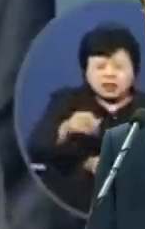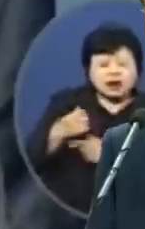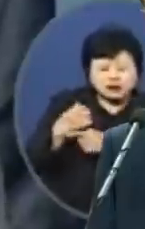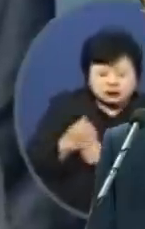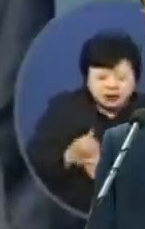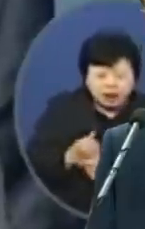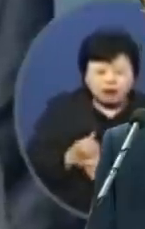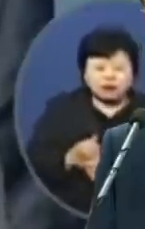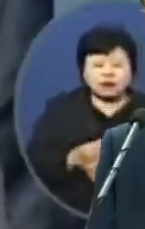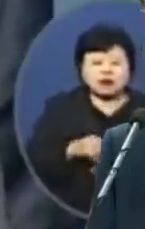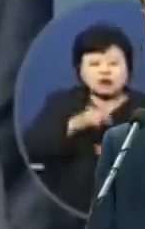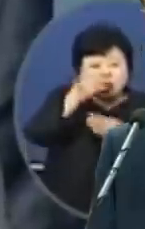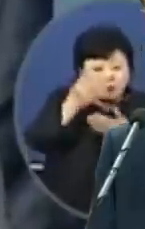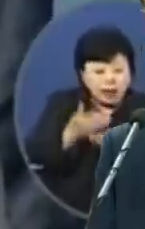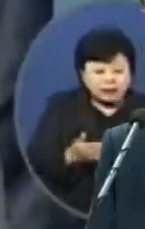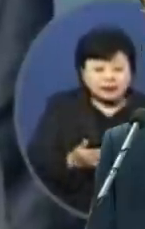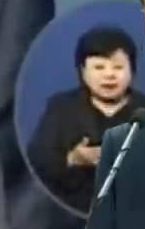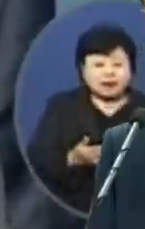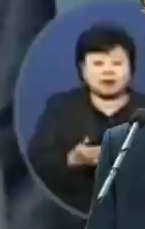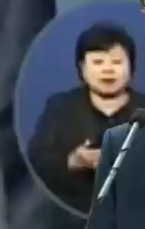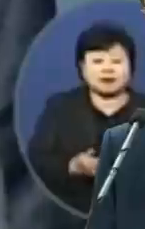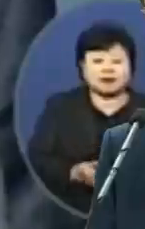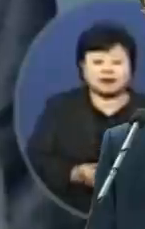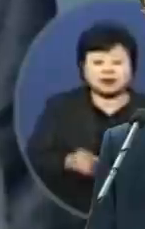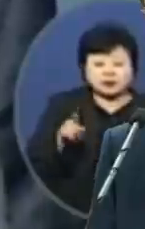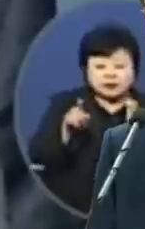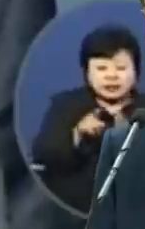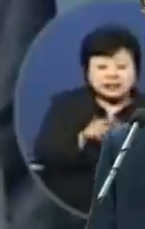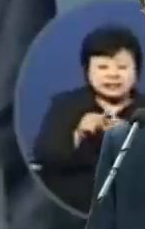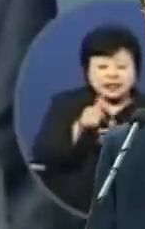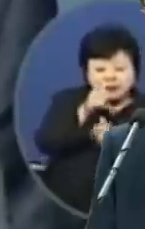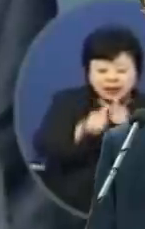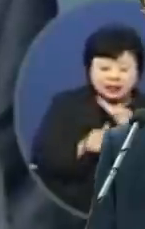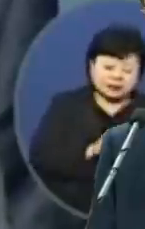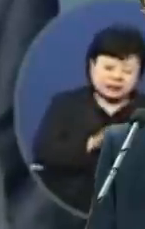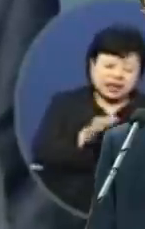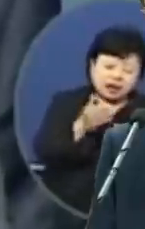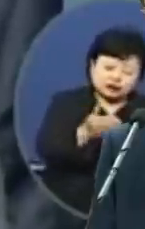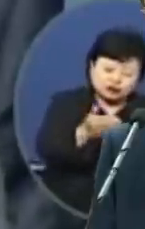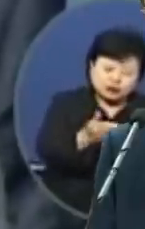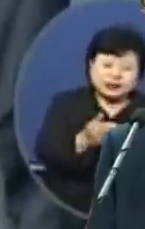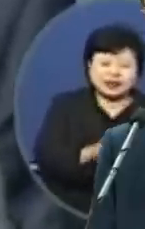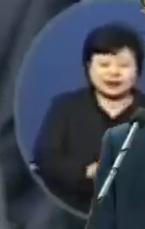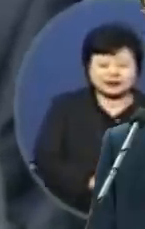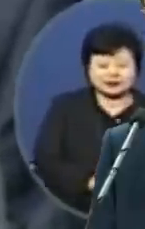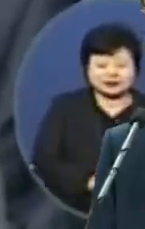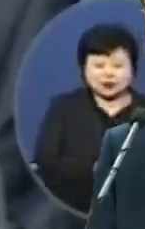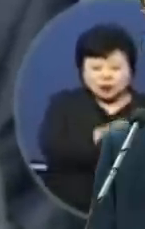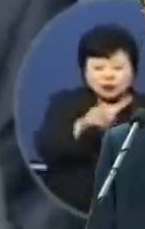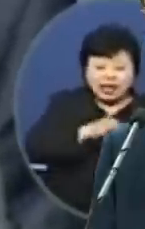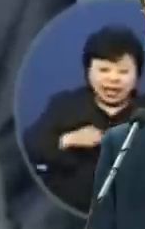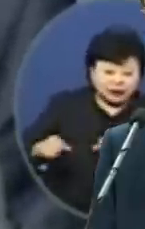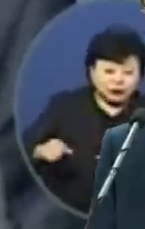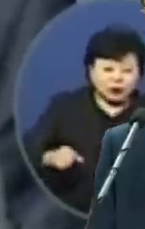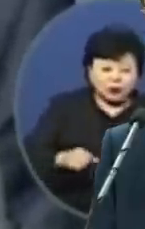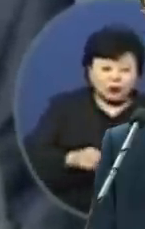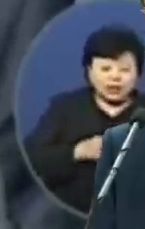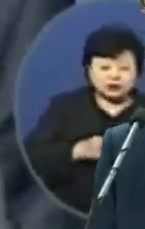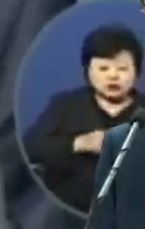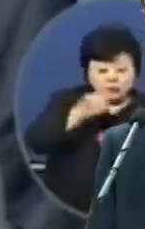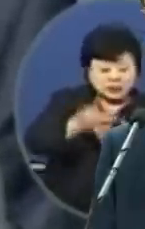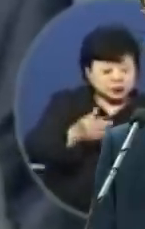의지해서 구원을 받는 것을 시인하는 사람을 하나님은 사랑하시는 것입니다. 우리의 행위로서 구원을 못